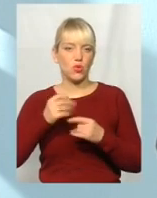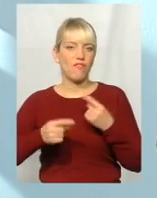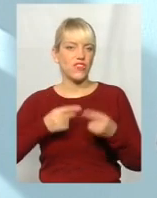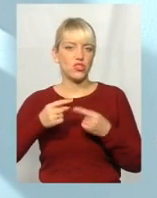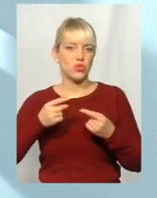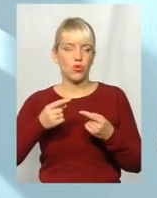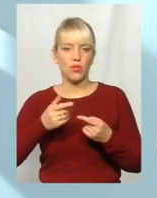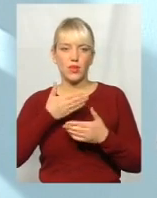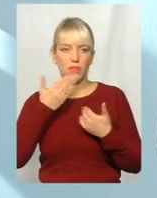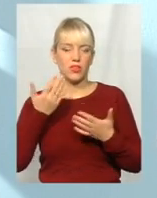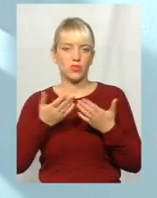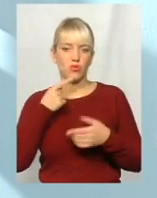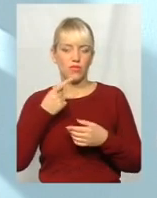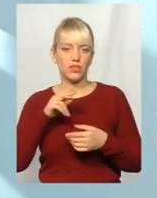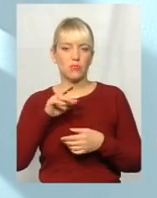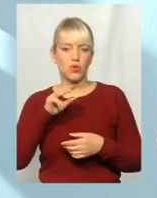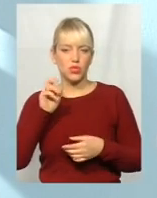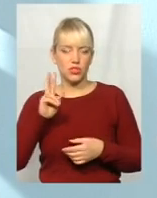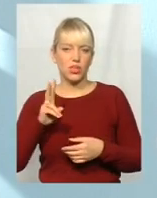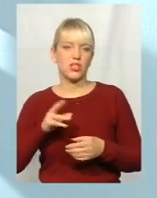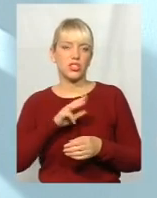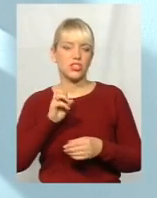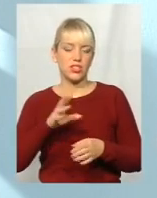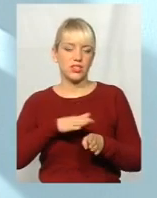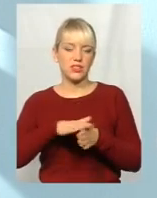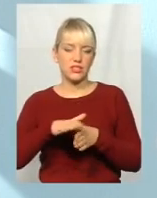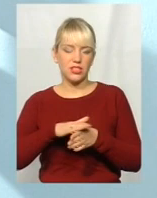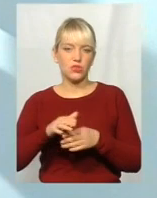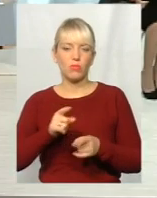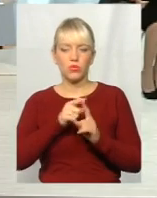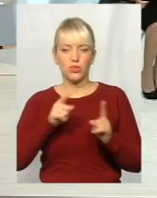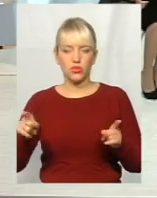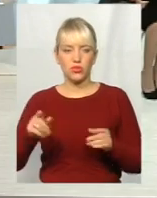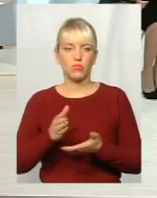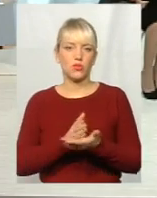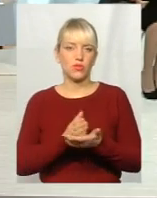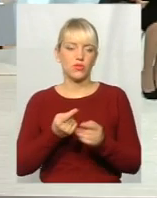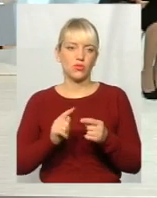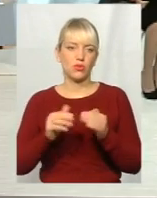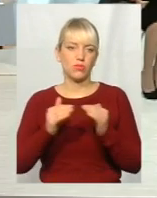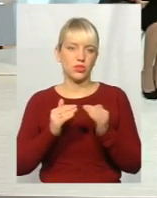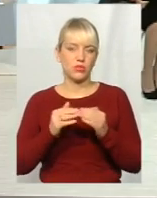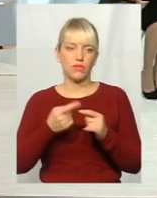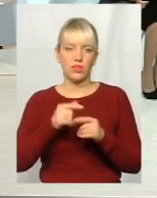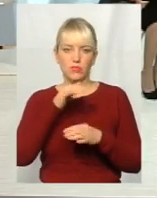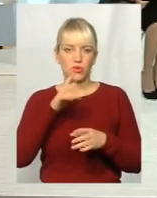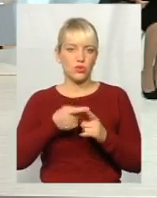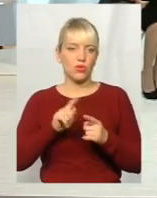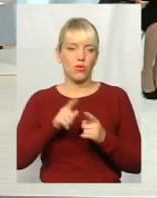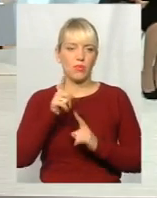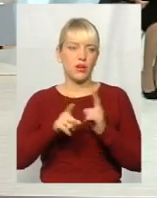якщо говорити сьогодні про ЖЕК, то ЖЕК здійснює поточне обслуговування цього будинку. Він не може його